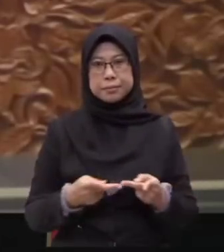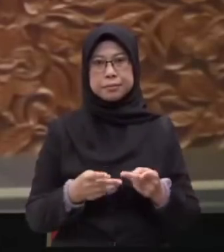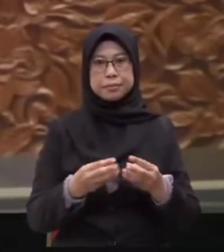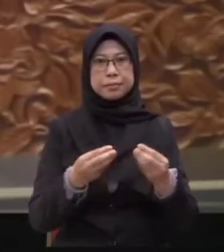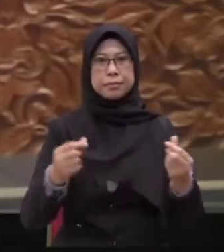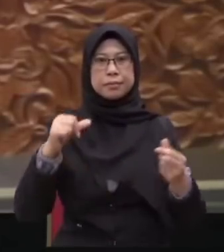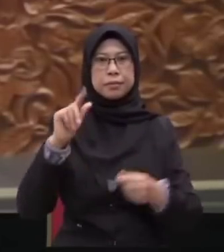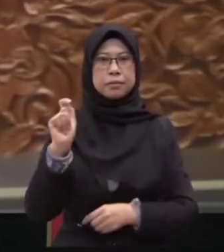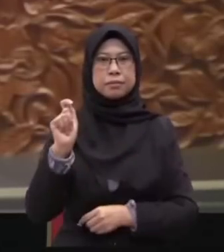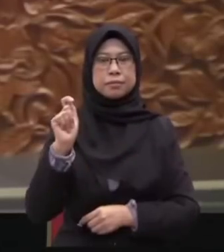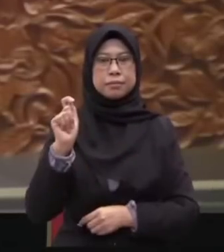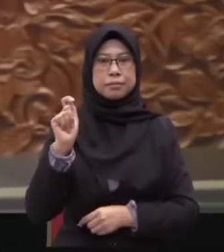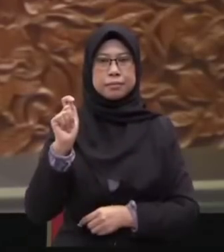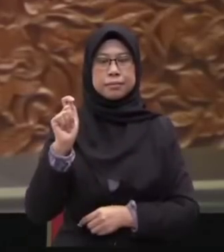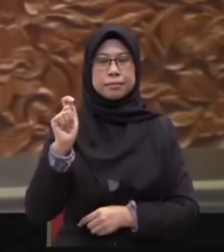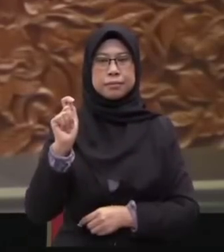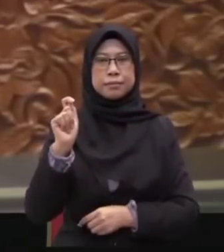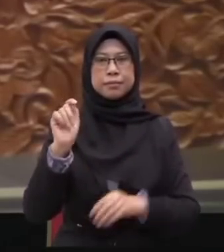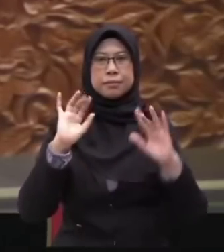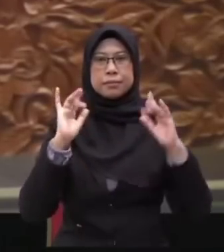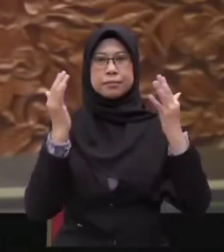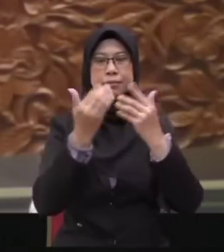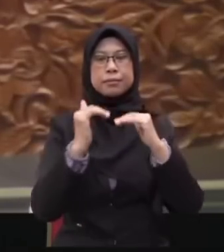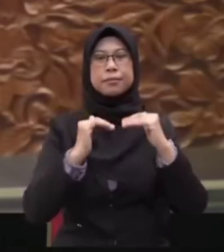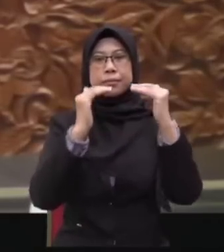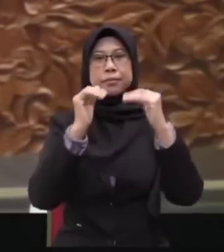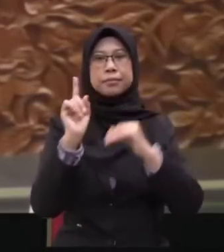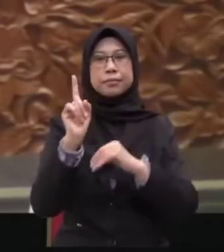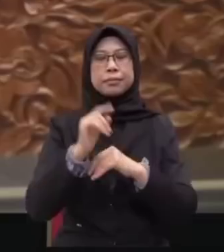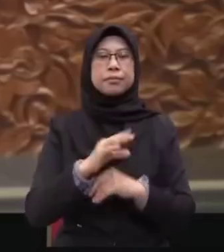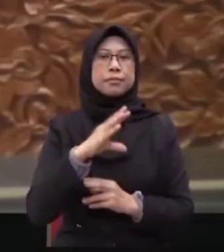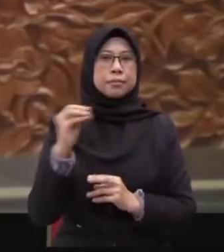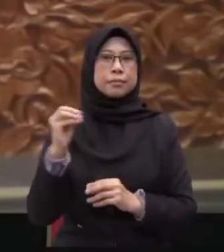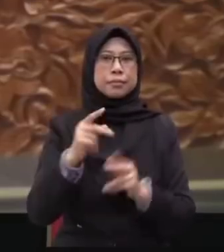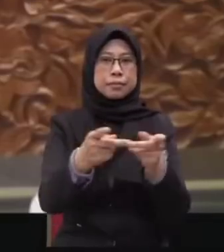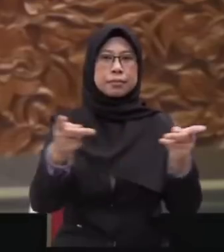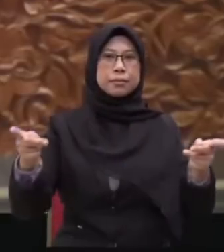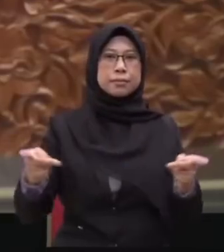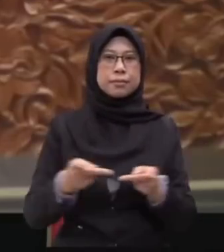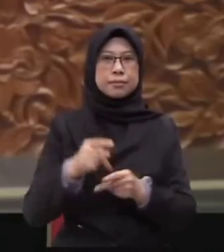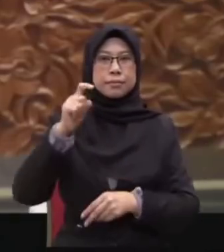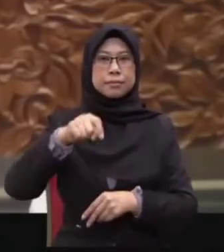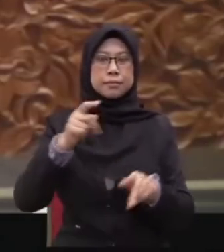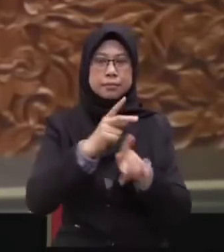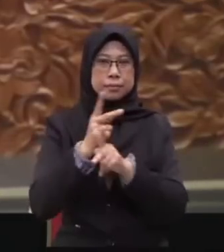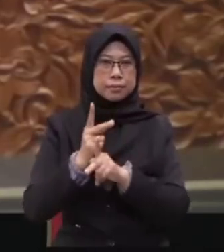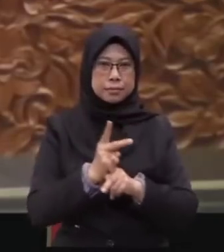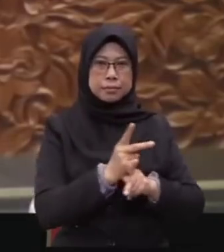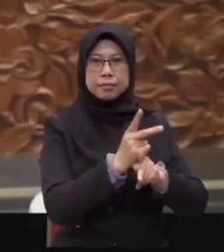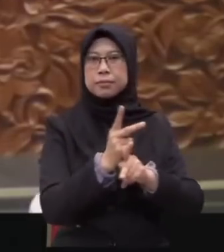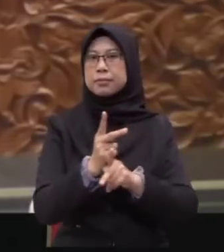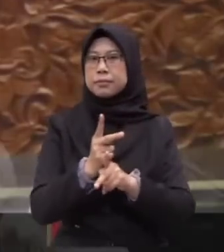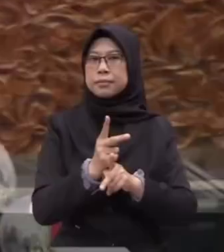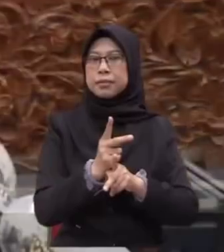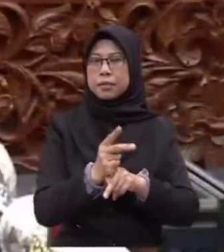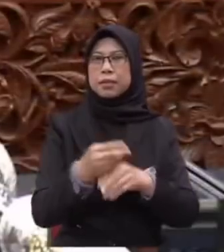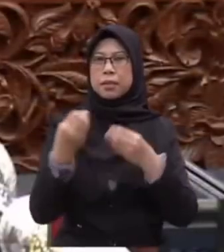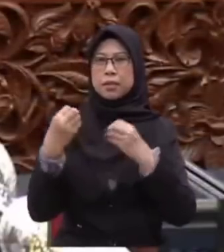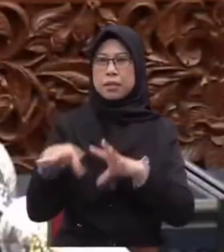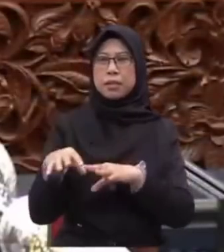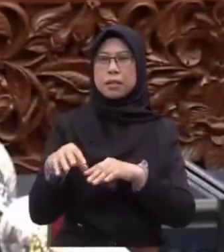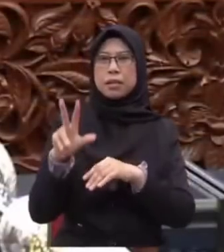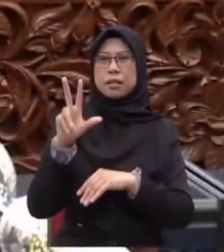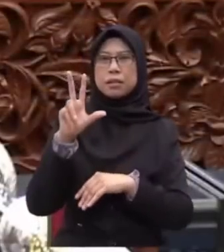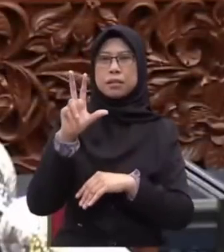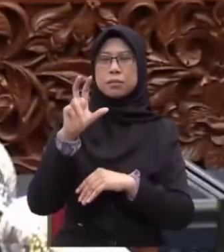Tanah Gambut ini ialah kawasan sentiasa dalam sekitar tahap 1. Dan dia merupakan kawasan yang perlu dikawal. Kita dah kehilangan hampir 3